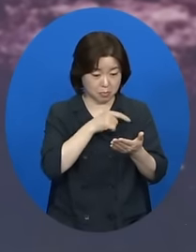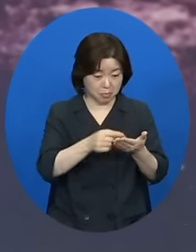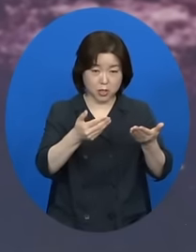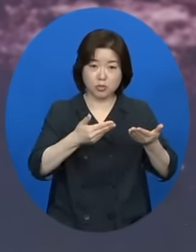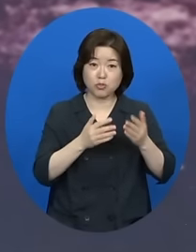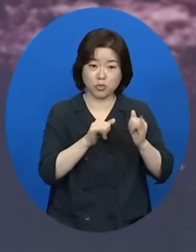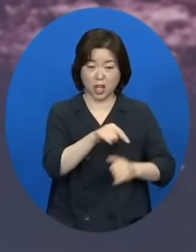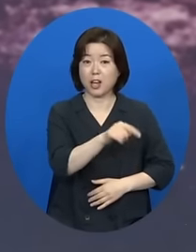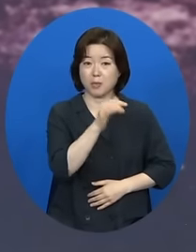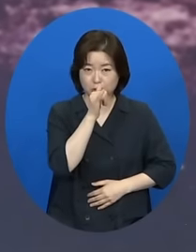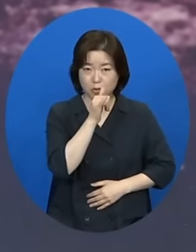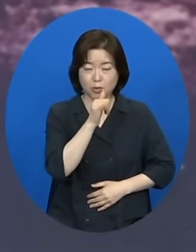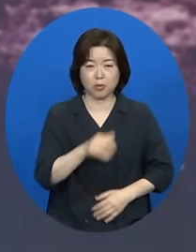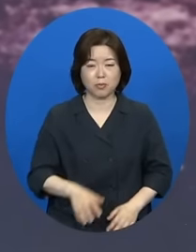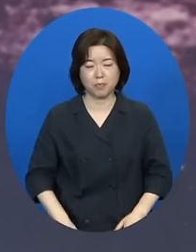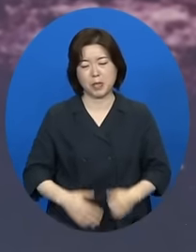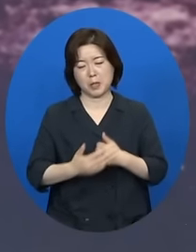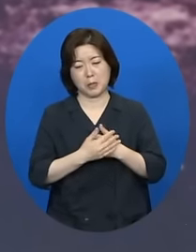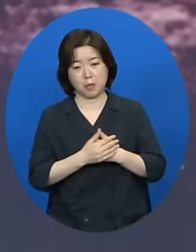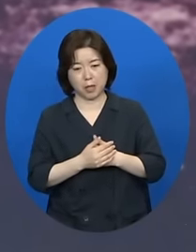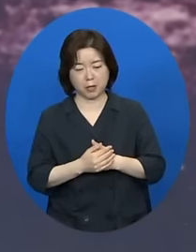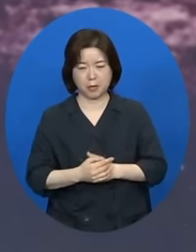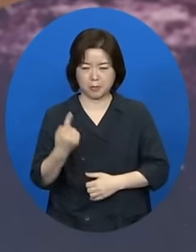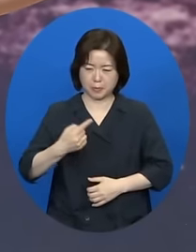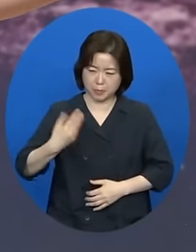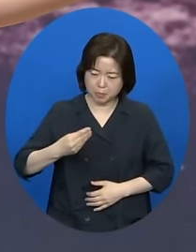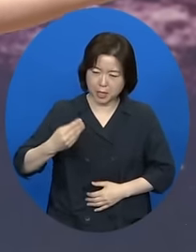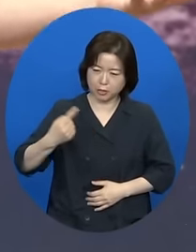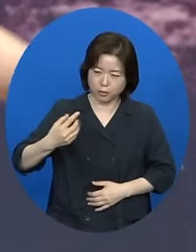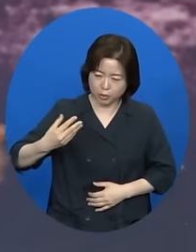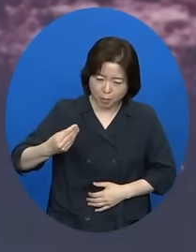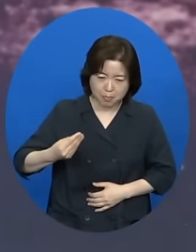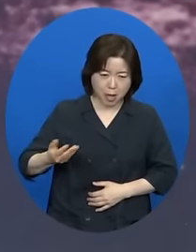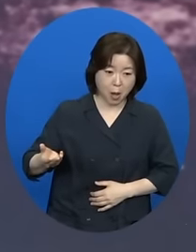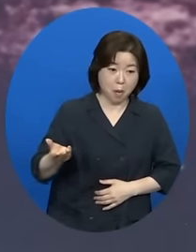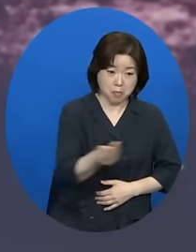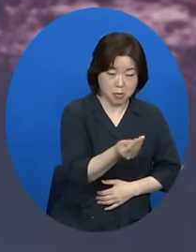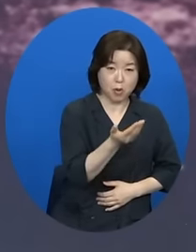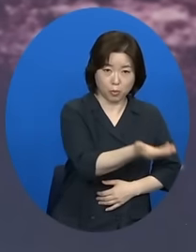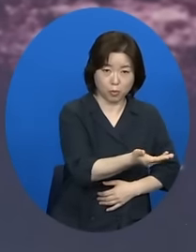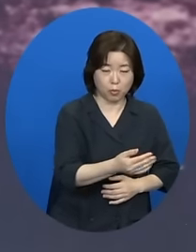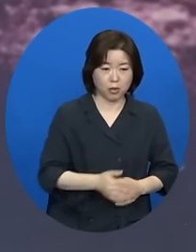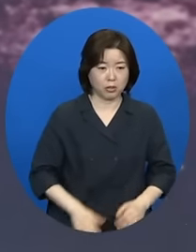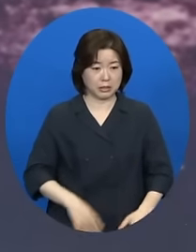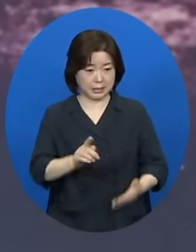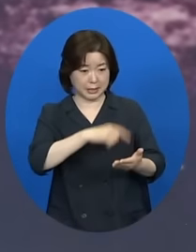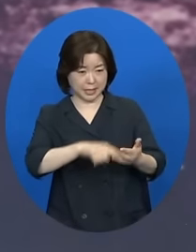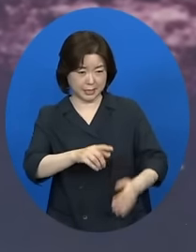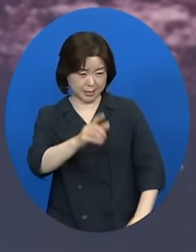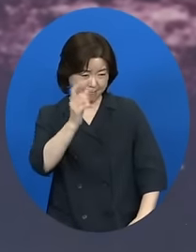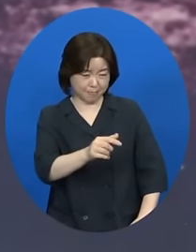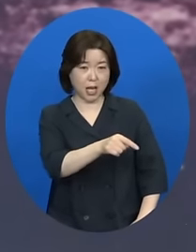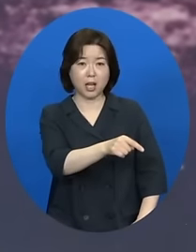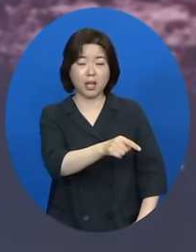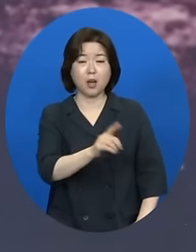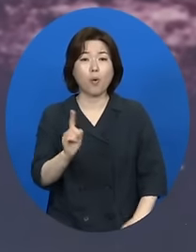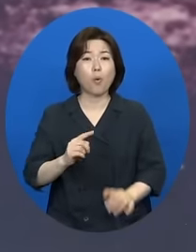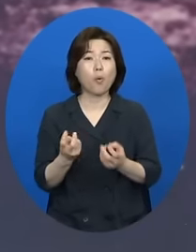칩시다. 도와달라고 해서 수백 수천만 원을 빌려줬어요. 근데 안 갚는 거예요. 여러분 어떻게